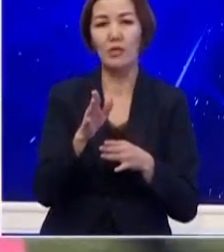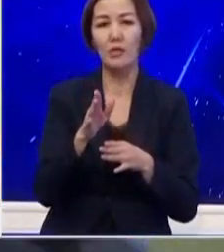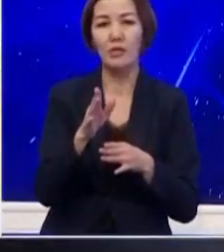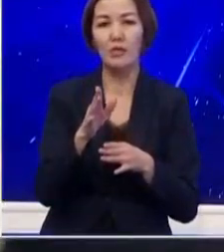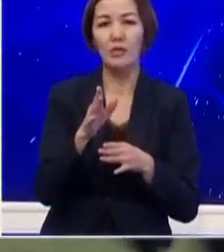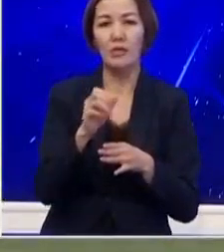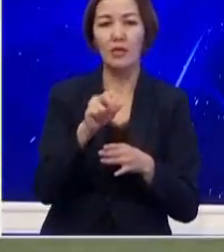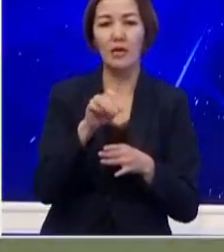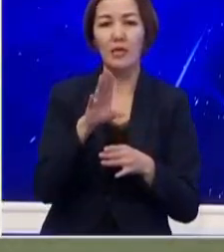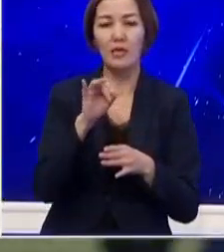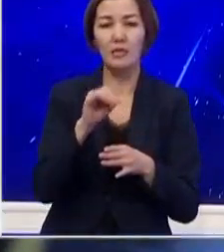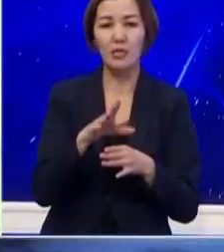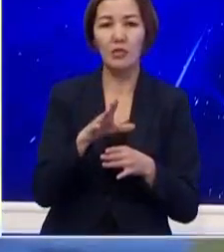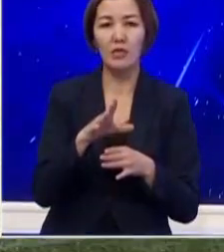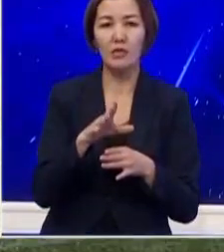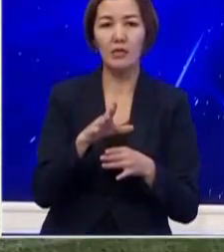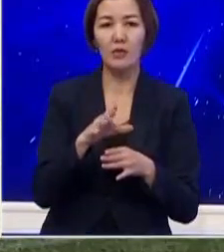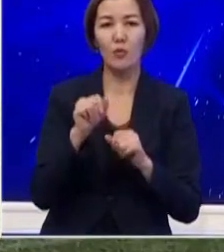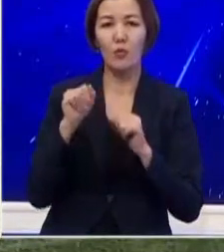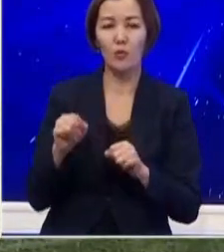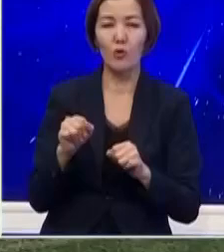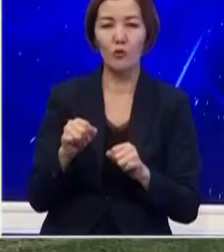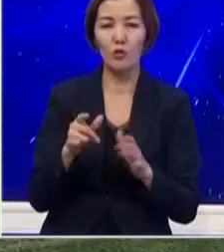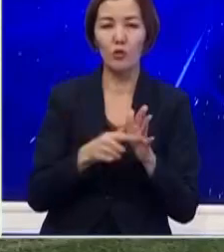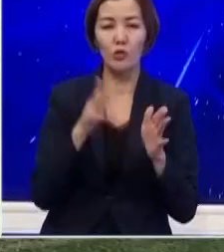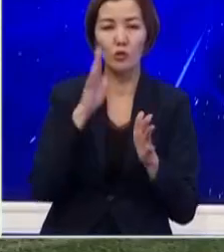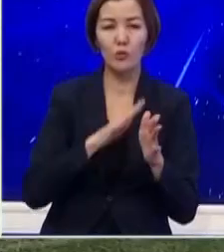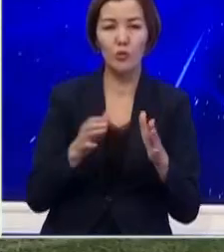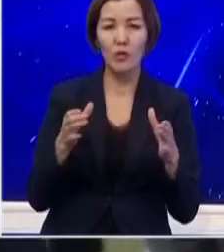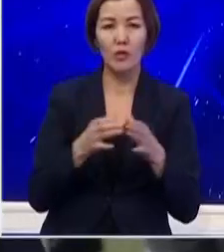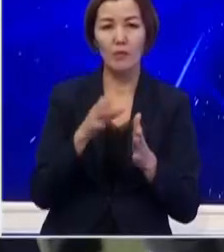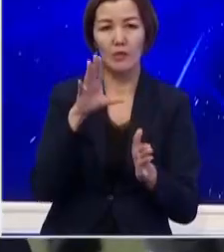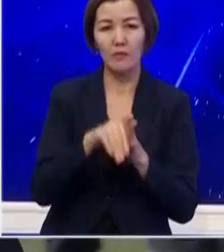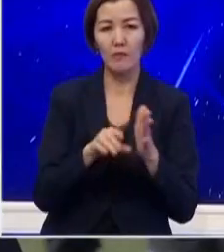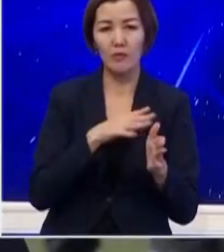Данила Алексич. Сербиялық жартылай қорғаушы биыл Жетісу командасының жейдесін киген.